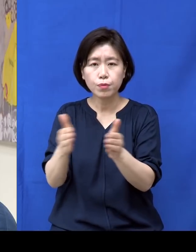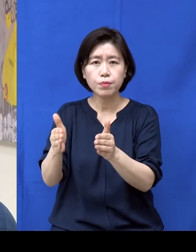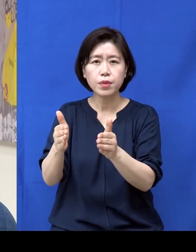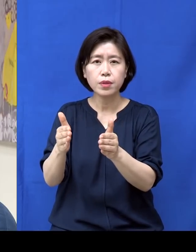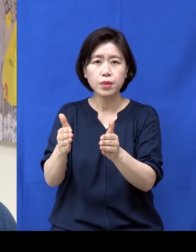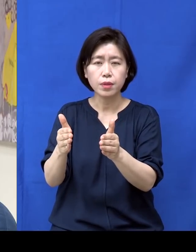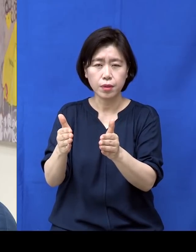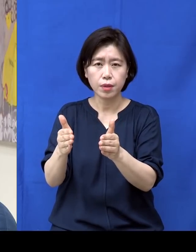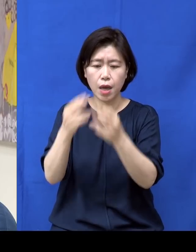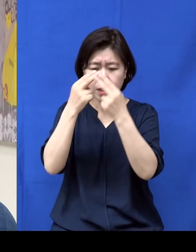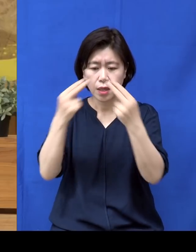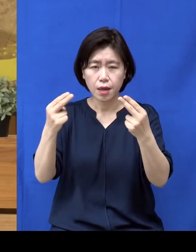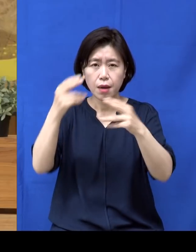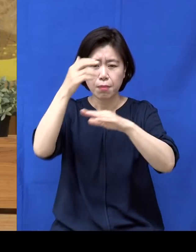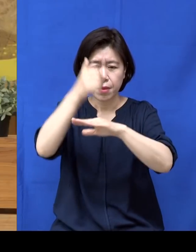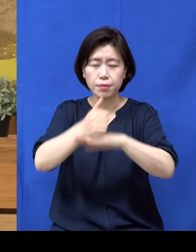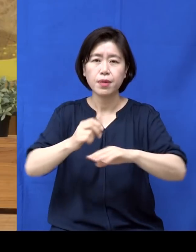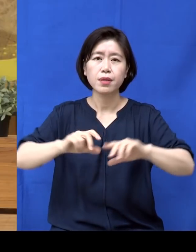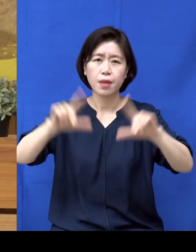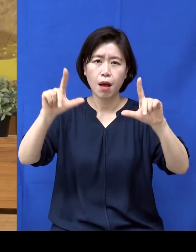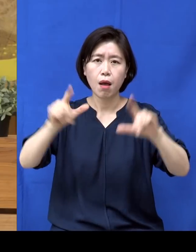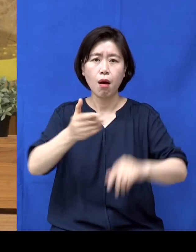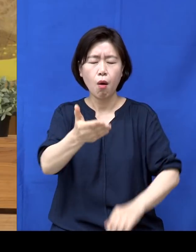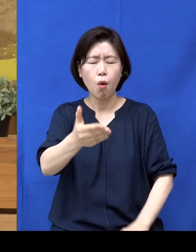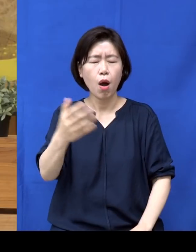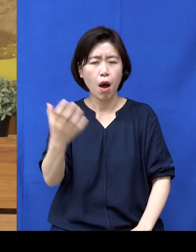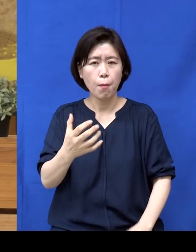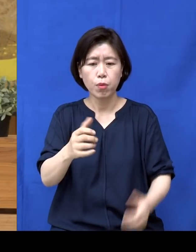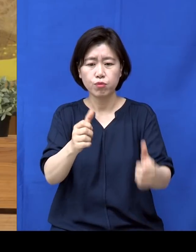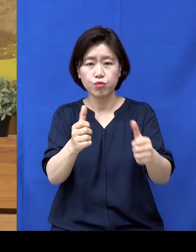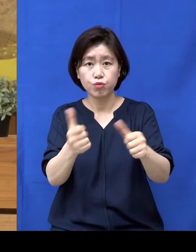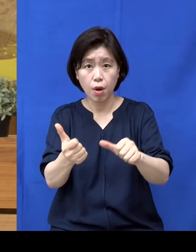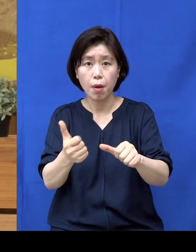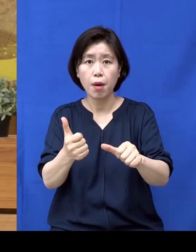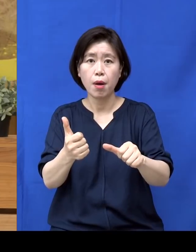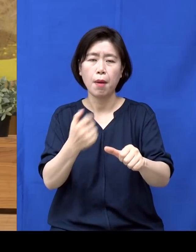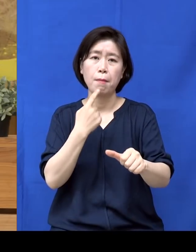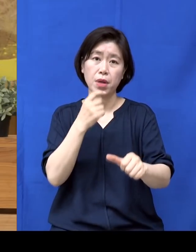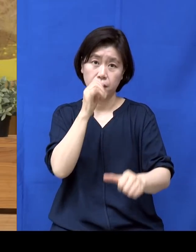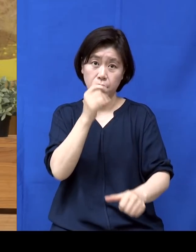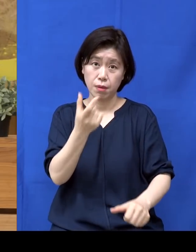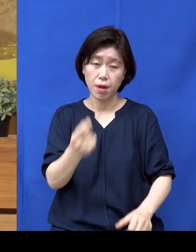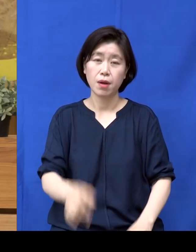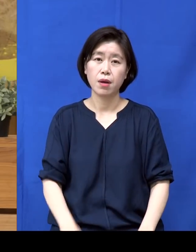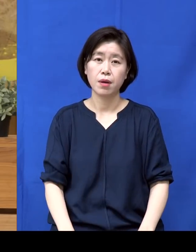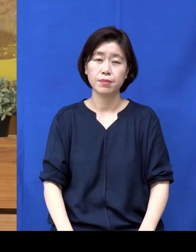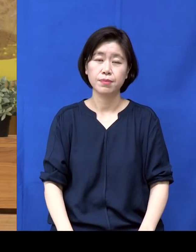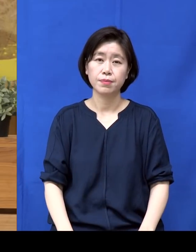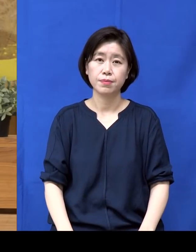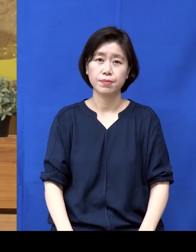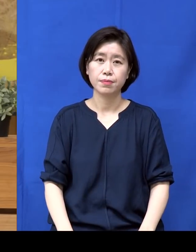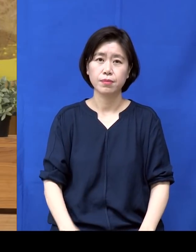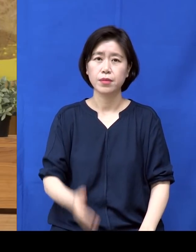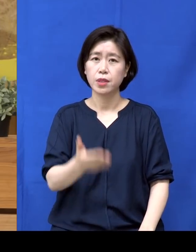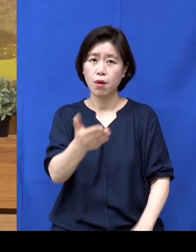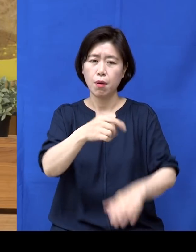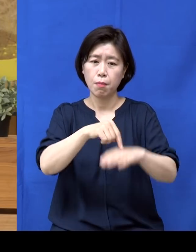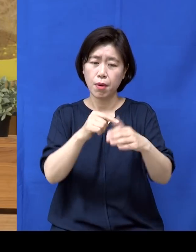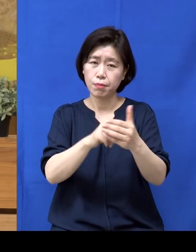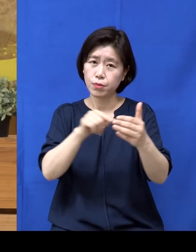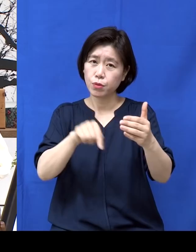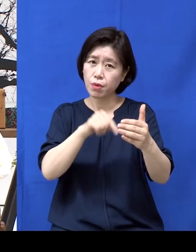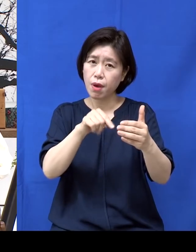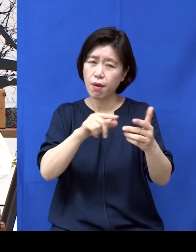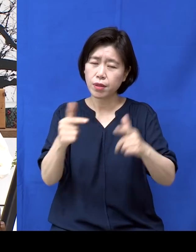공교롭게 같은 날 네네. 혹시 그 아이의 죽음에 의해 죽음 장례 일정 가운데 전사님에게 심적으로 좀